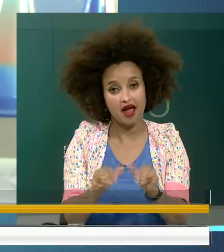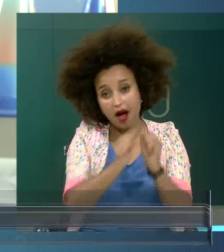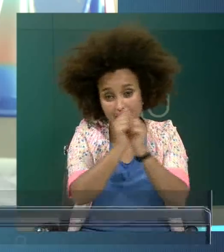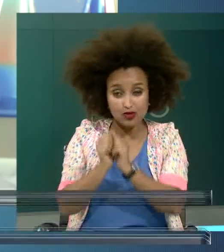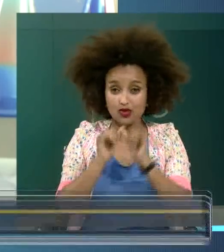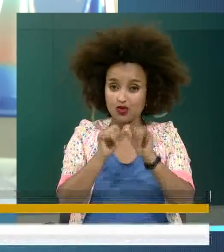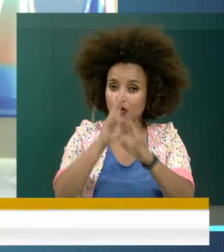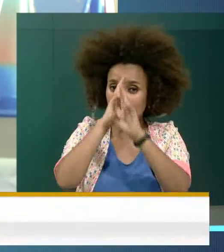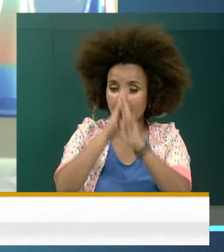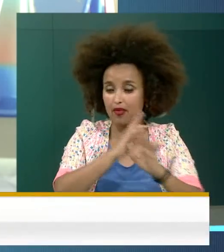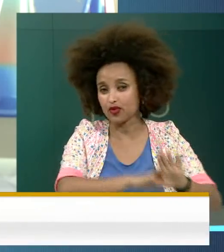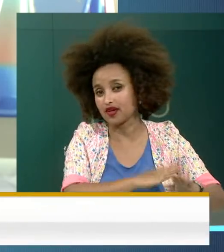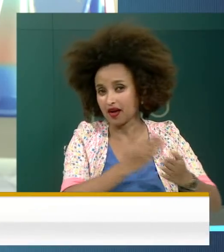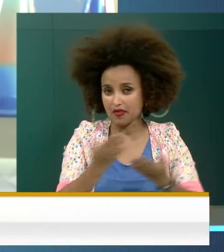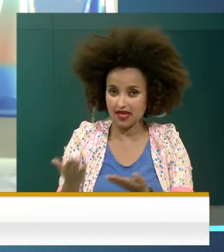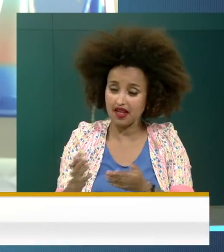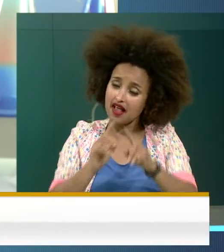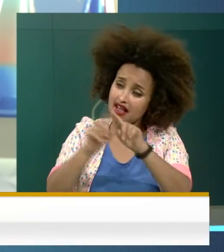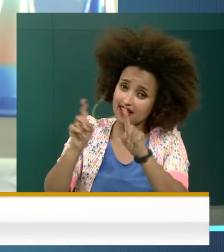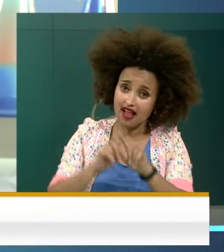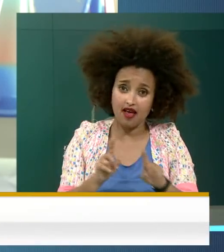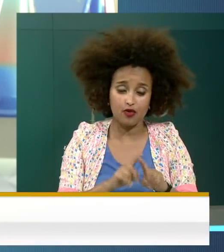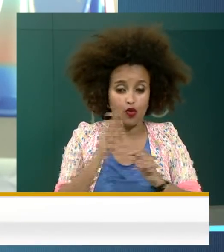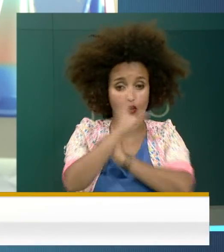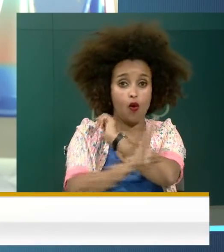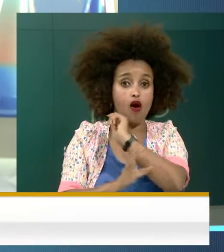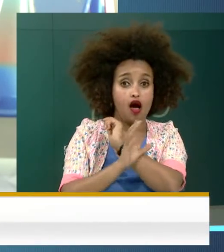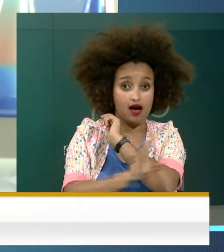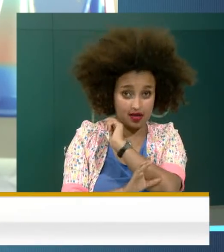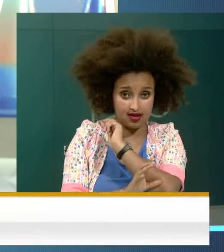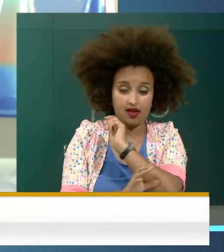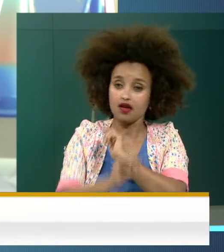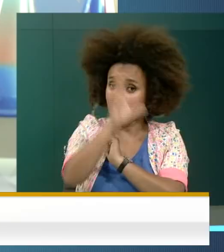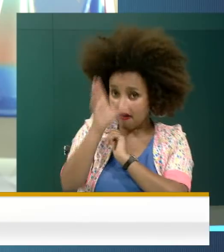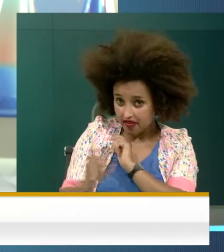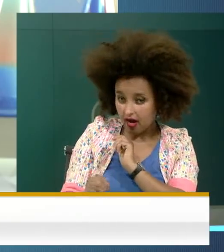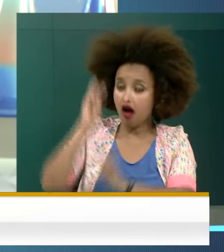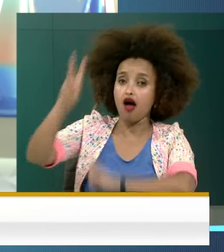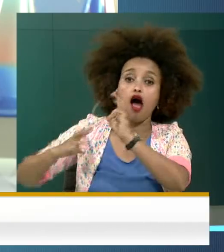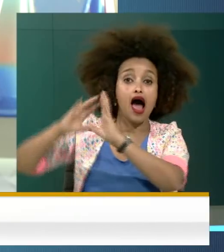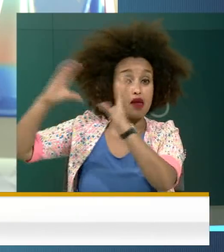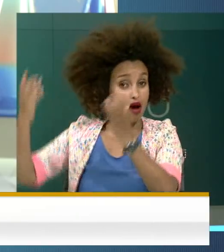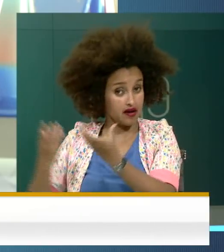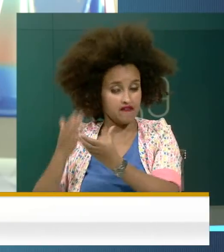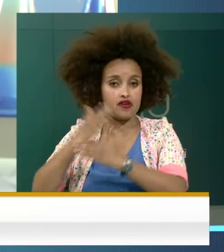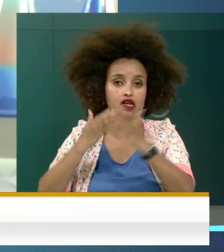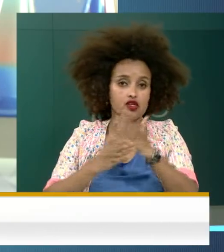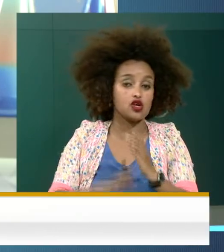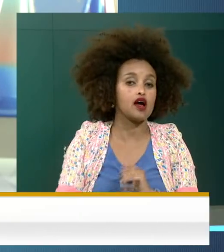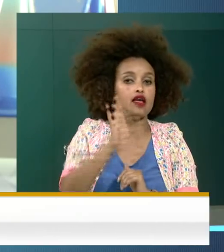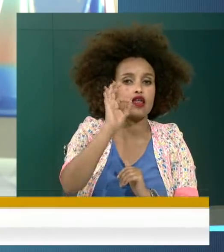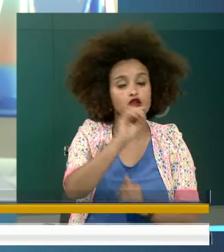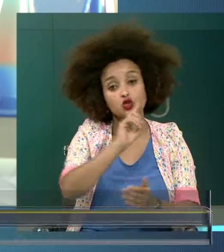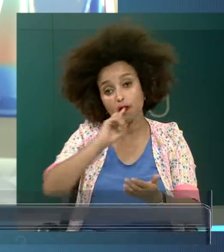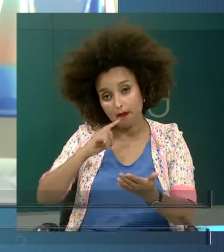አብራችሁ እንድትሆኑ በአክብሮት እንጋብዛለን የተለያዩ የሀገር አቀፍ የአፍሪካ እንዲሁም ደግሞ ከዓለም አቀፍ ደረጃ ያገኘናቸውን